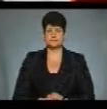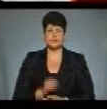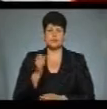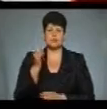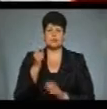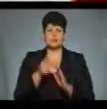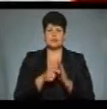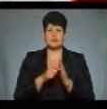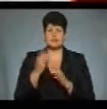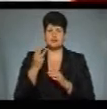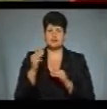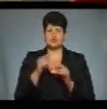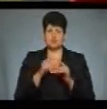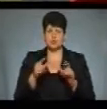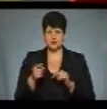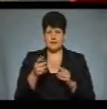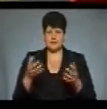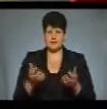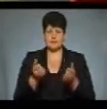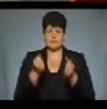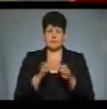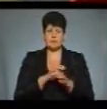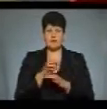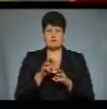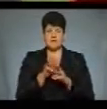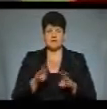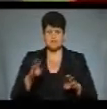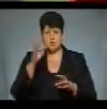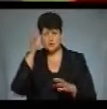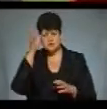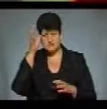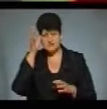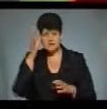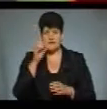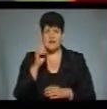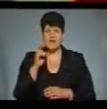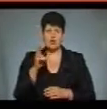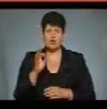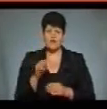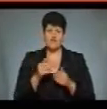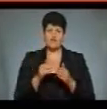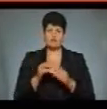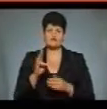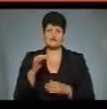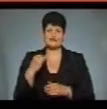11-класники 3-ї школи Тернополя підтримали проект міністра освіти і науки України «Ековипускний».